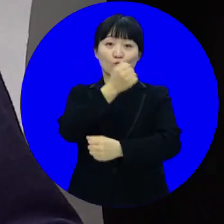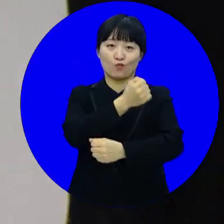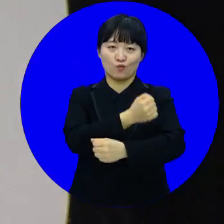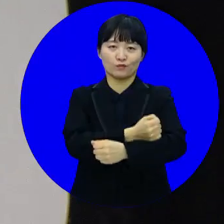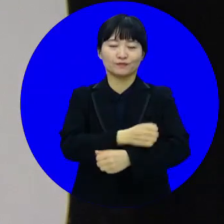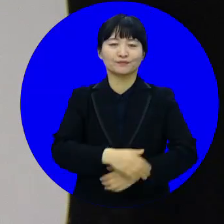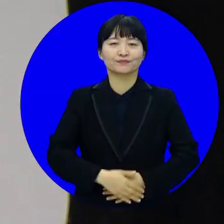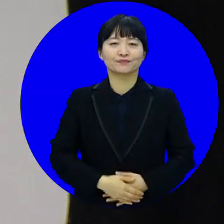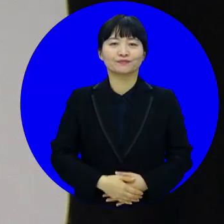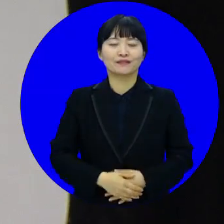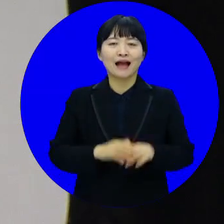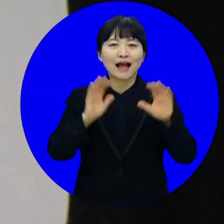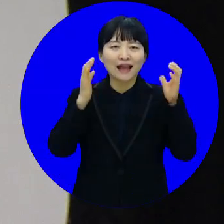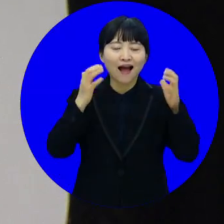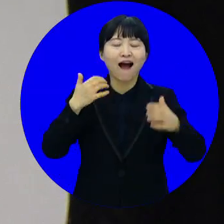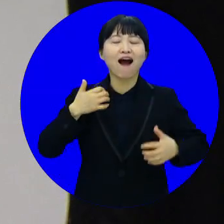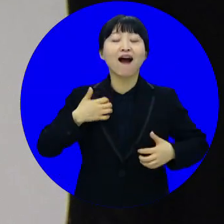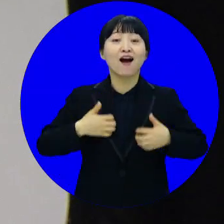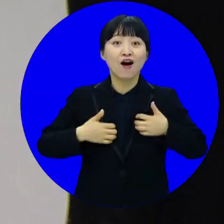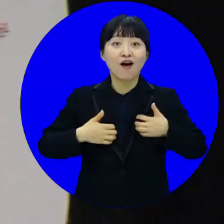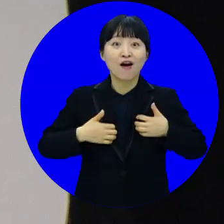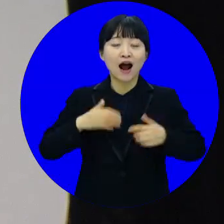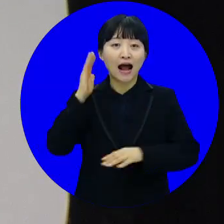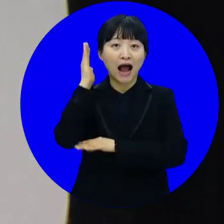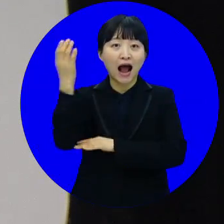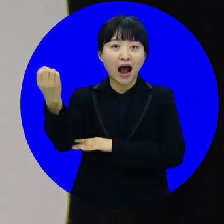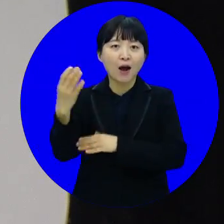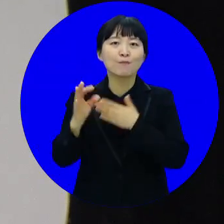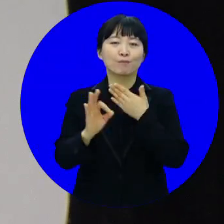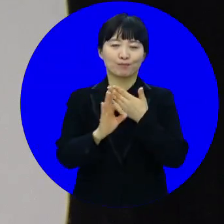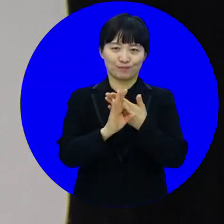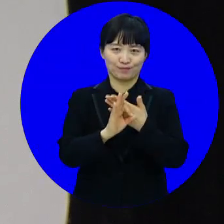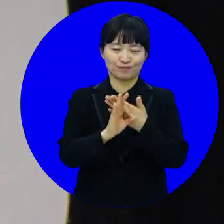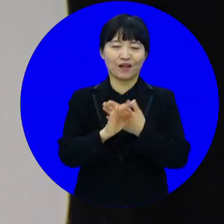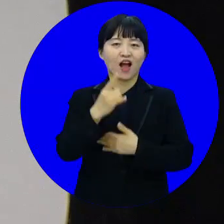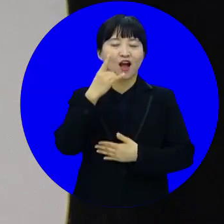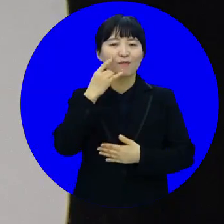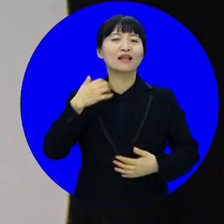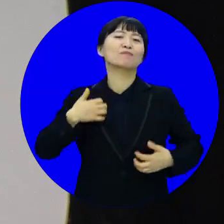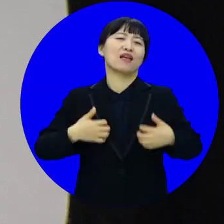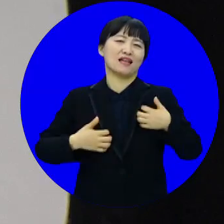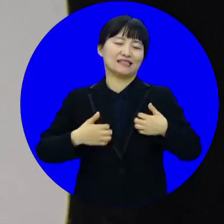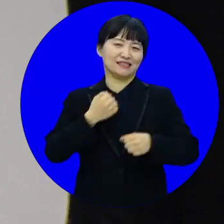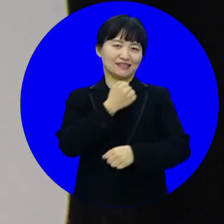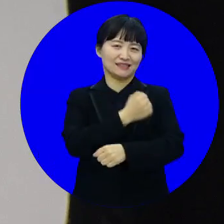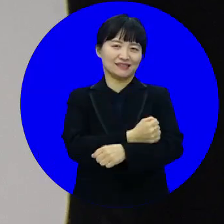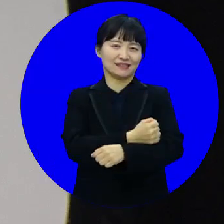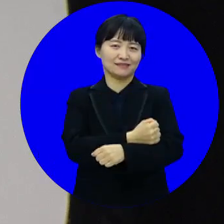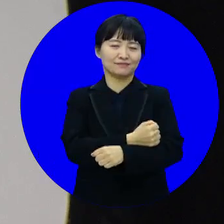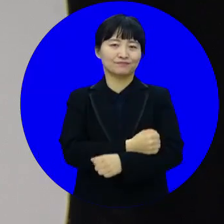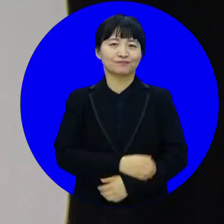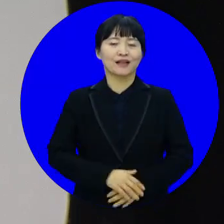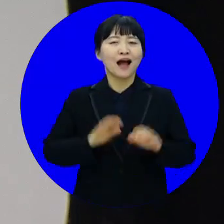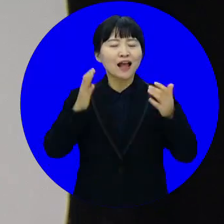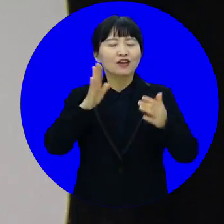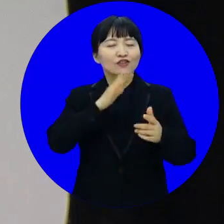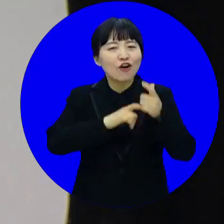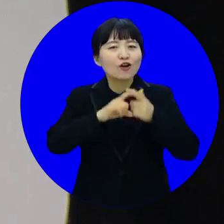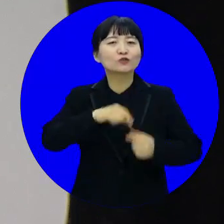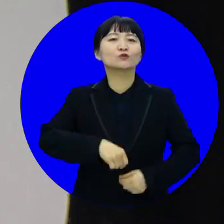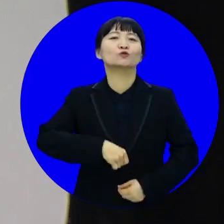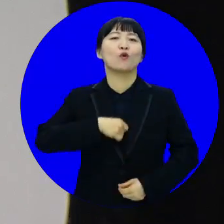하고요. 그러니까 아이가 막 즐거웠다고 얘기하면 엄마도 기뻐해줘야 아이가 더 솔직하게 표현을 할 수가 있겠군요.